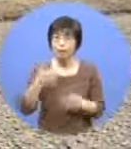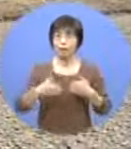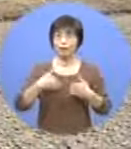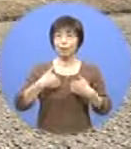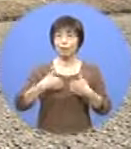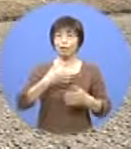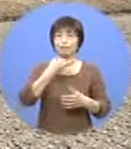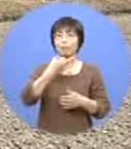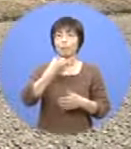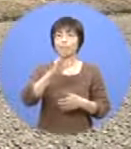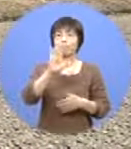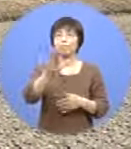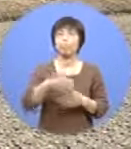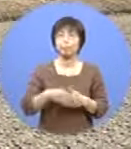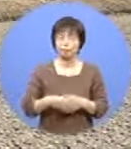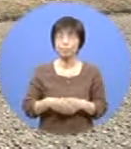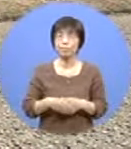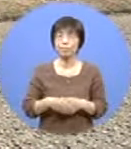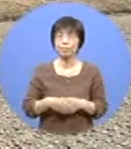を上げていました。